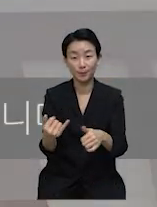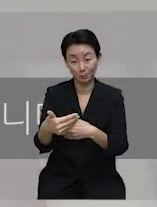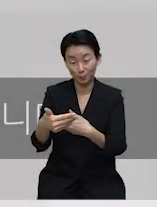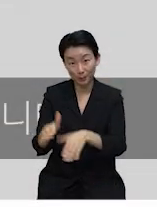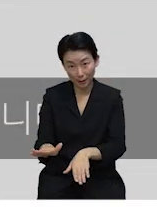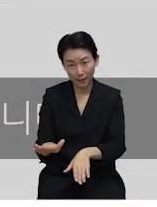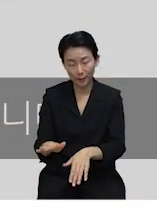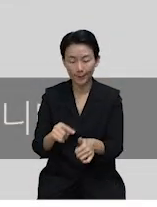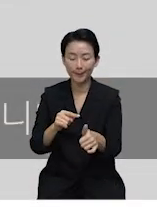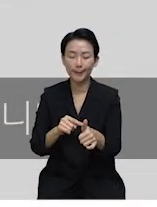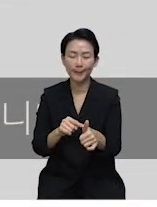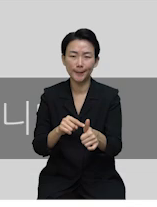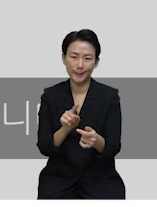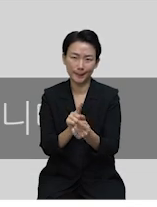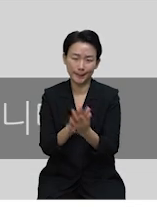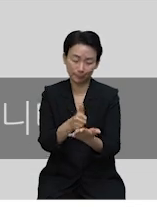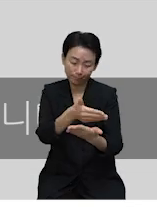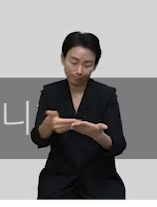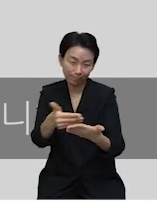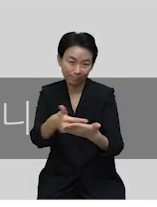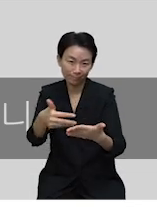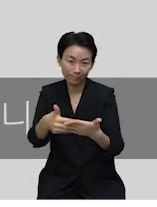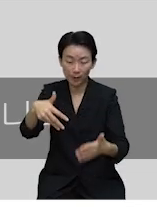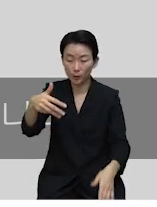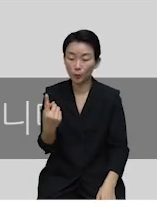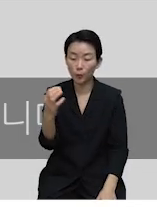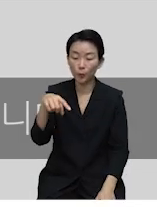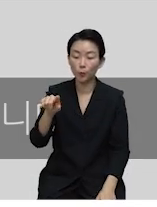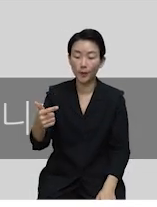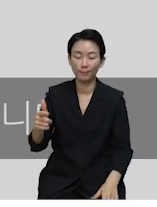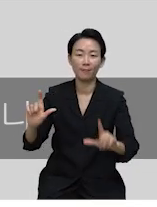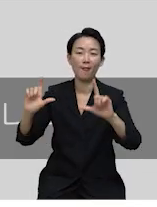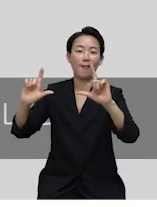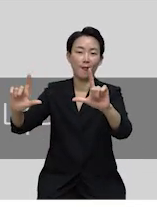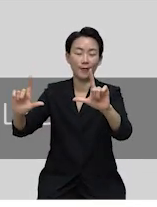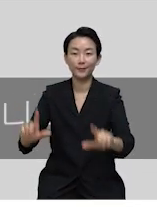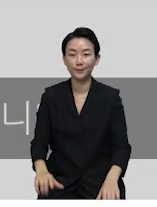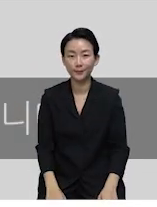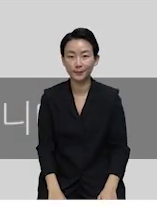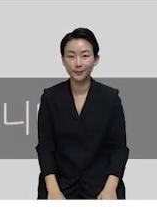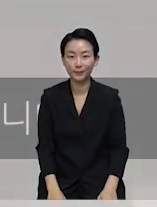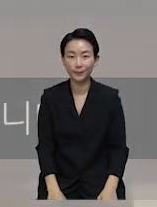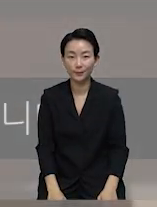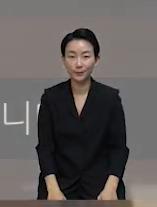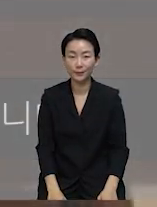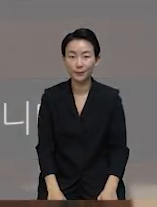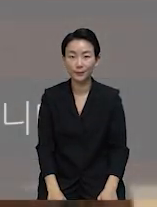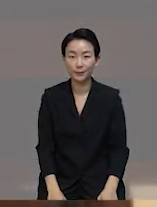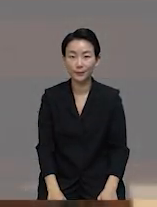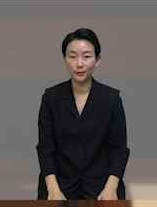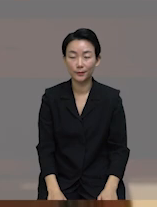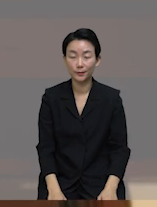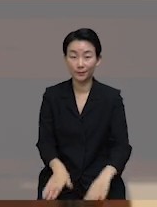또 안방에는 최순우 선생님이 그리신 초원이라는 작품이 걸려 있습니다.